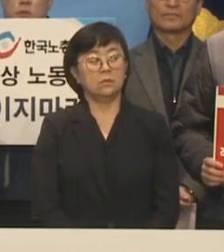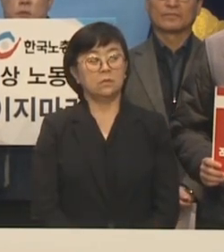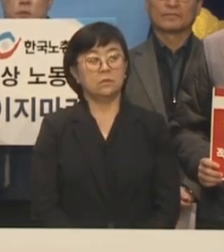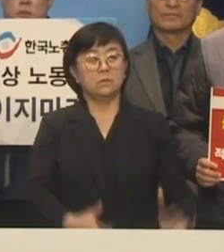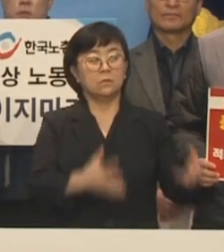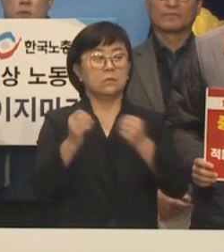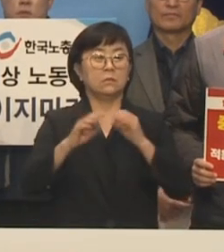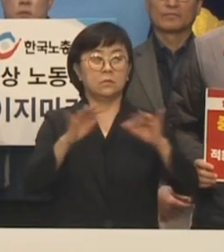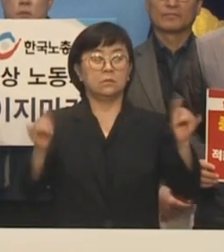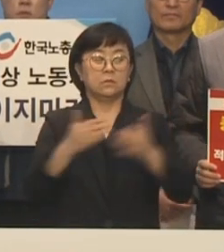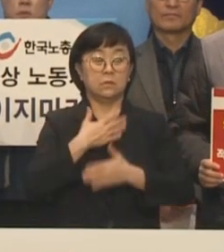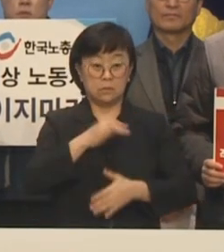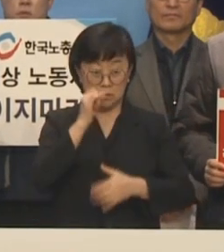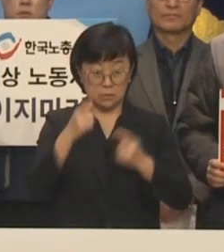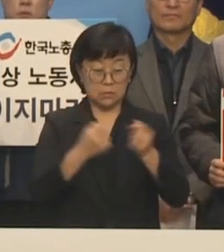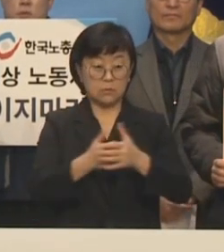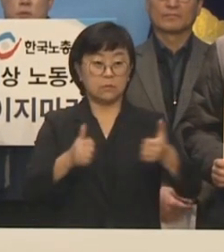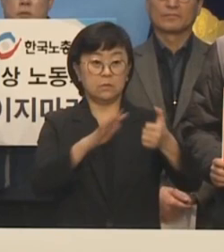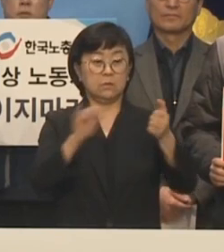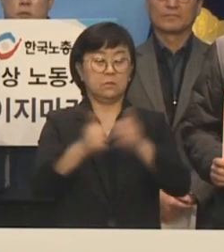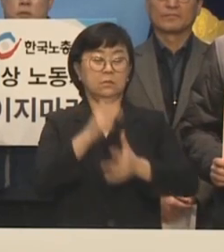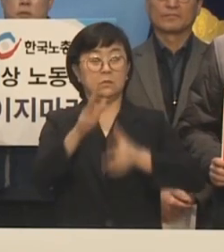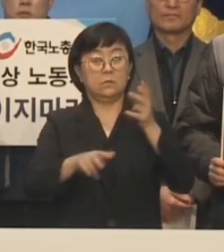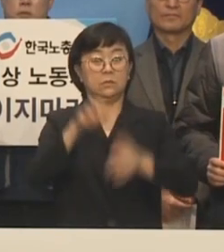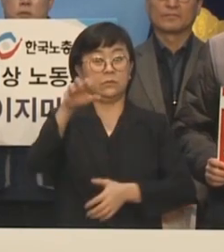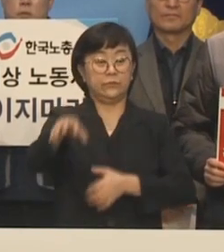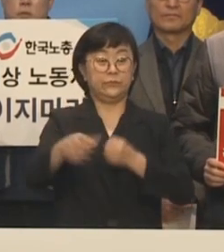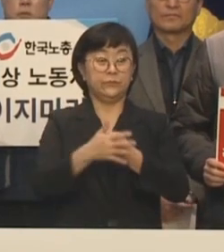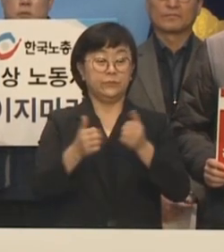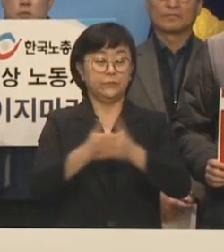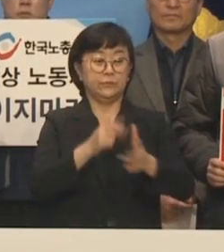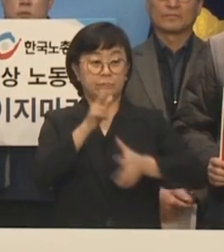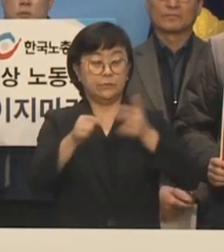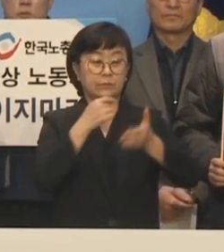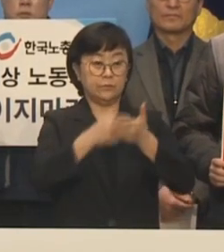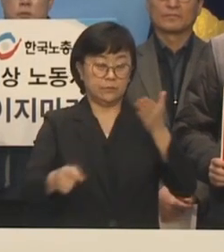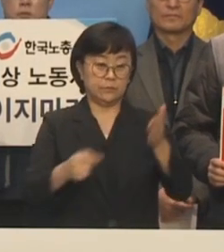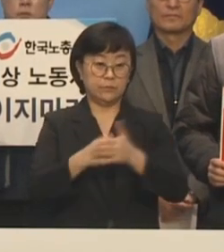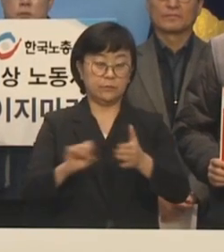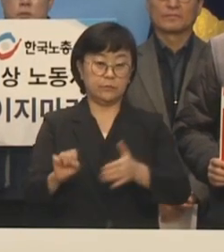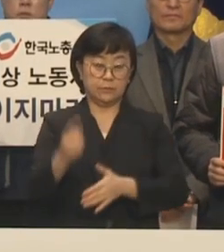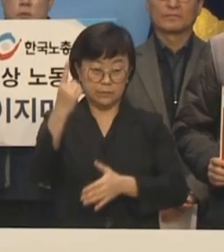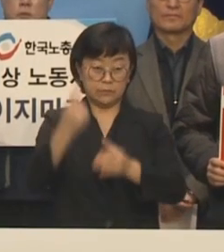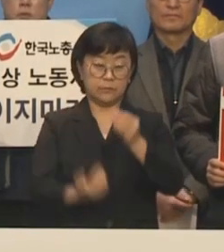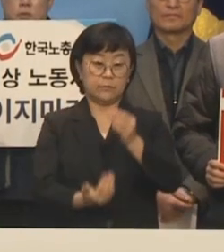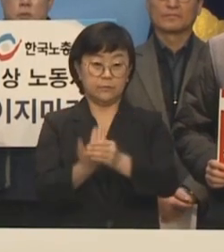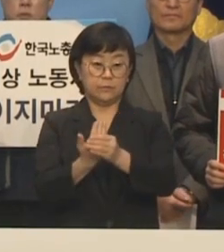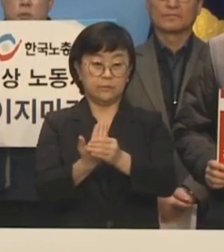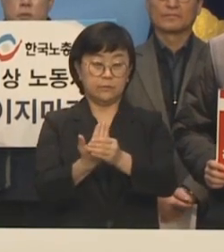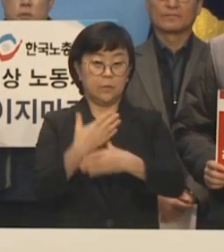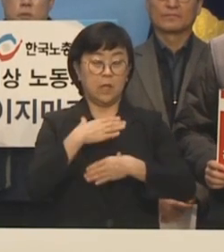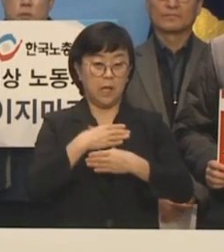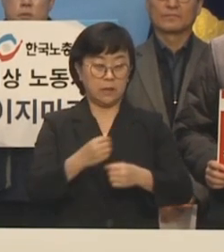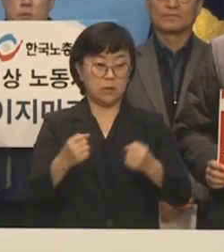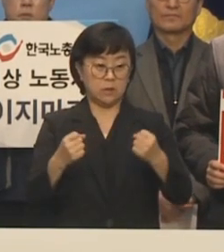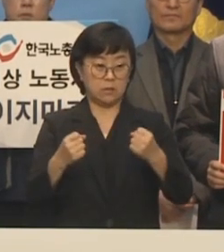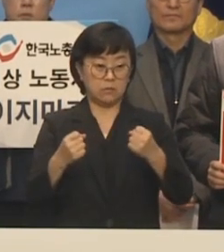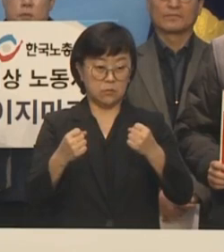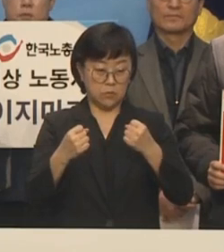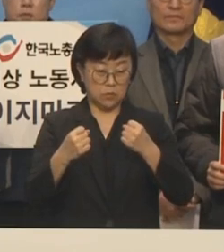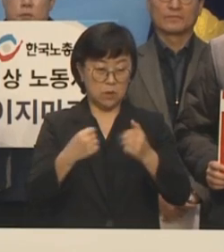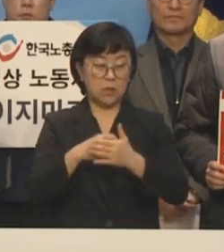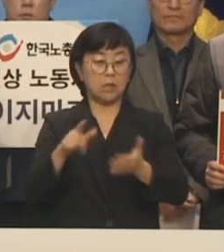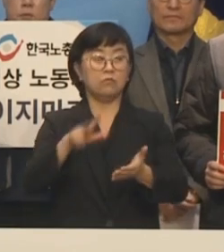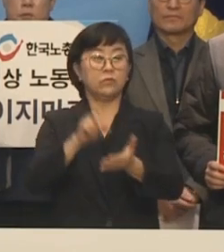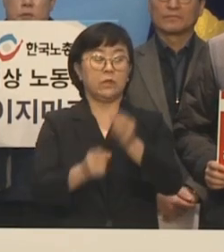많은 국민께서 아시다시피 50인 미만 사업장은 산업재해가 대다수 발생하는 안전보건이 열악한